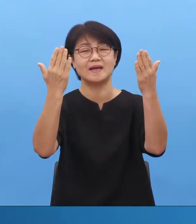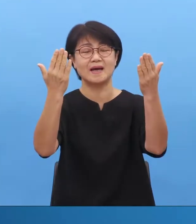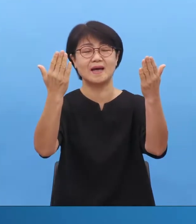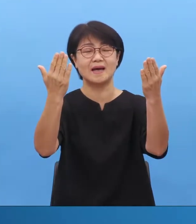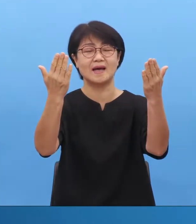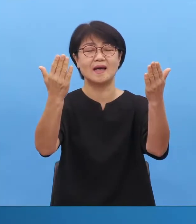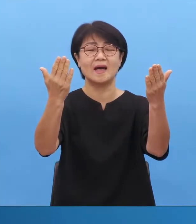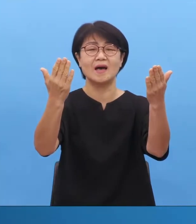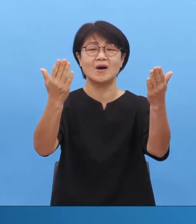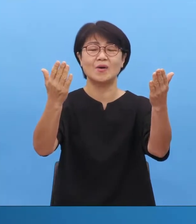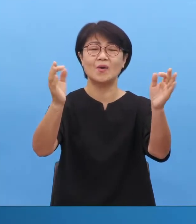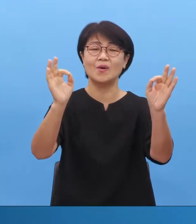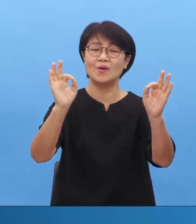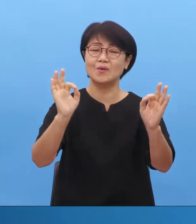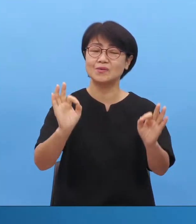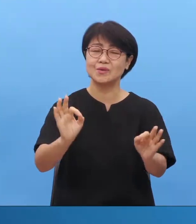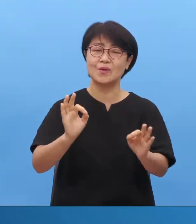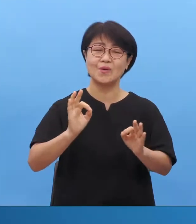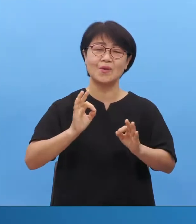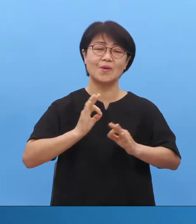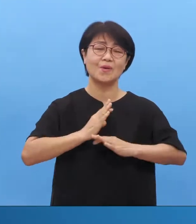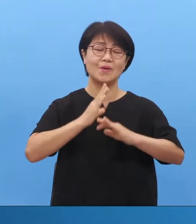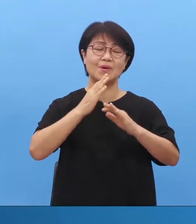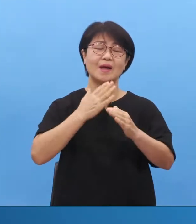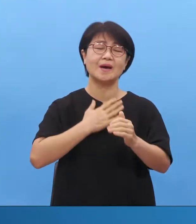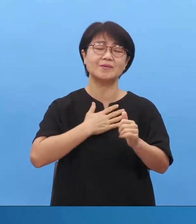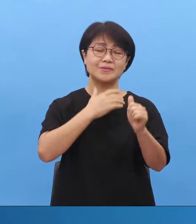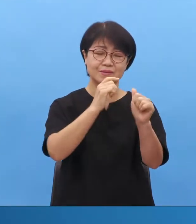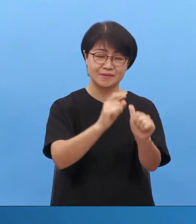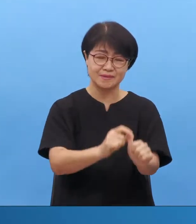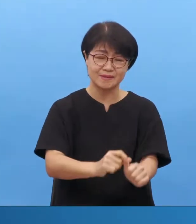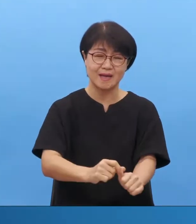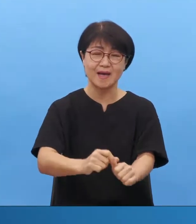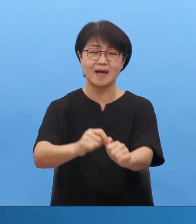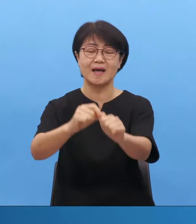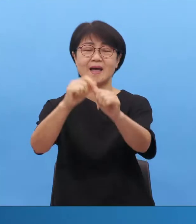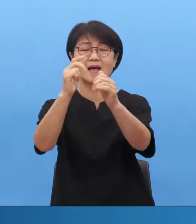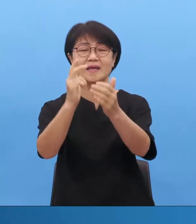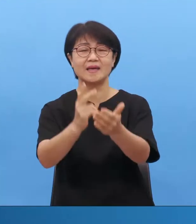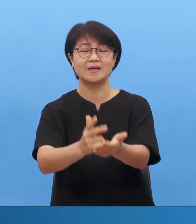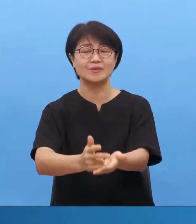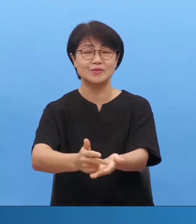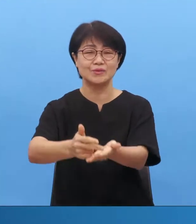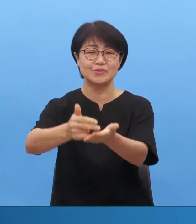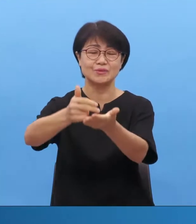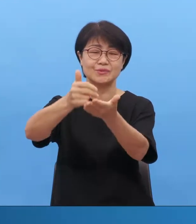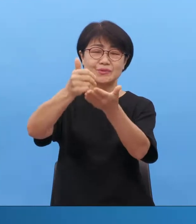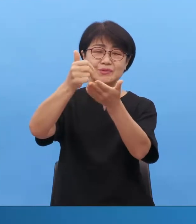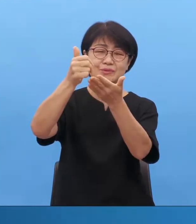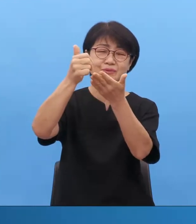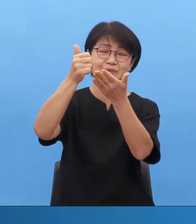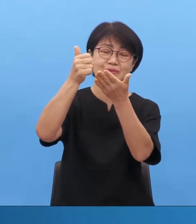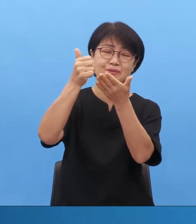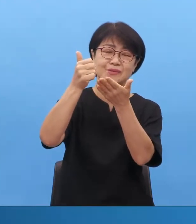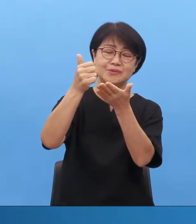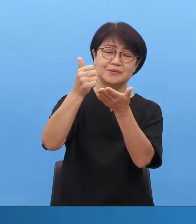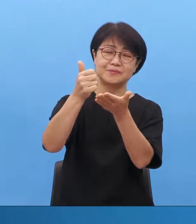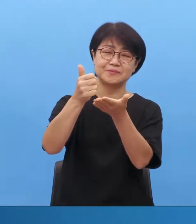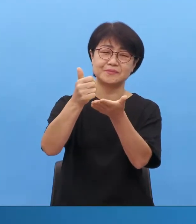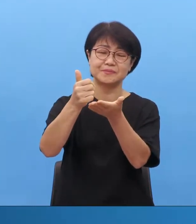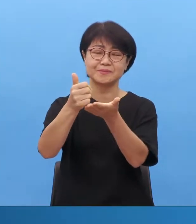드립니다. 오 놀라운 나의 구주,